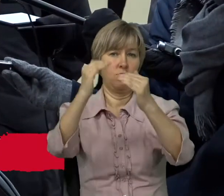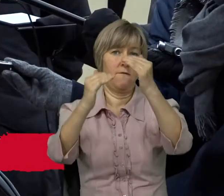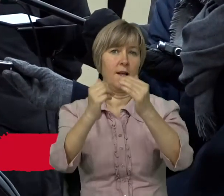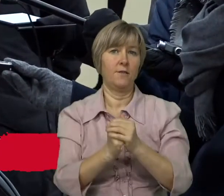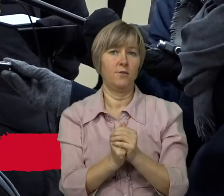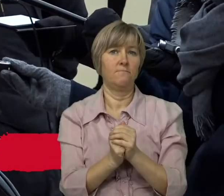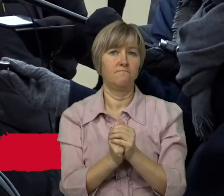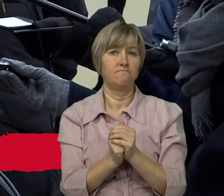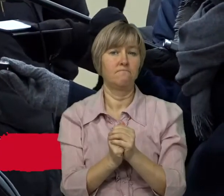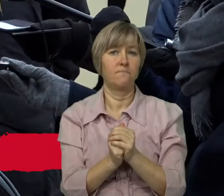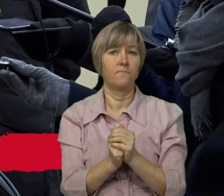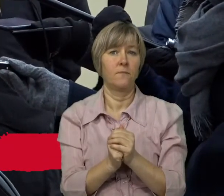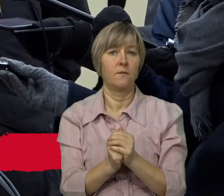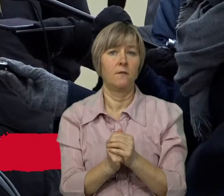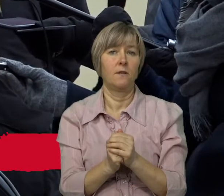obowiązującymi.